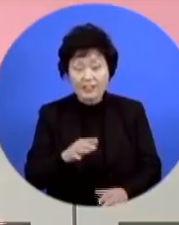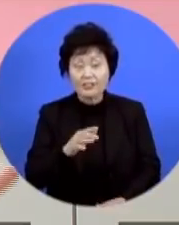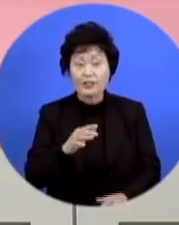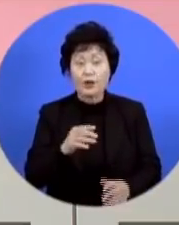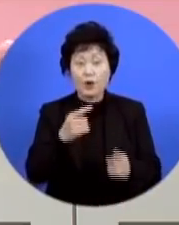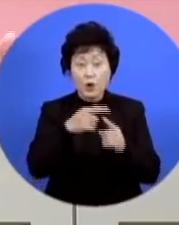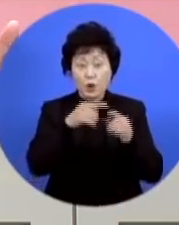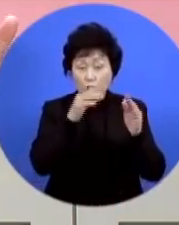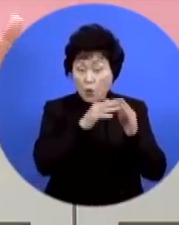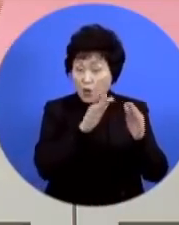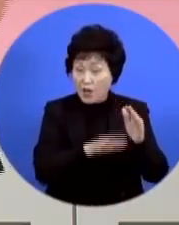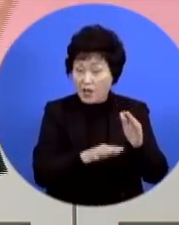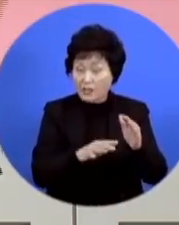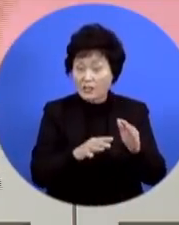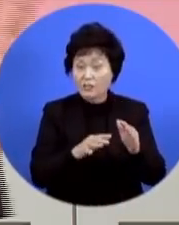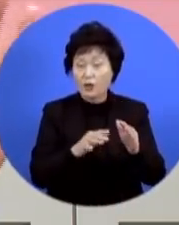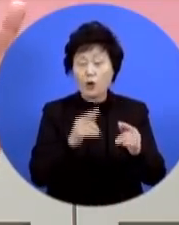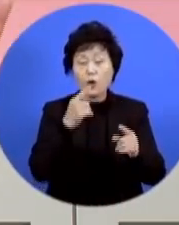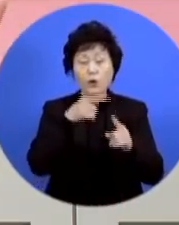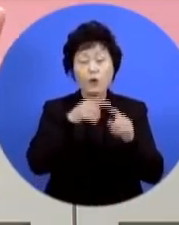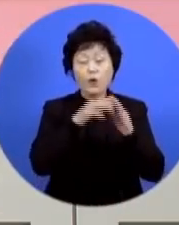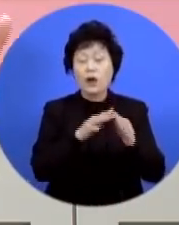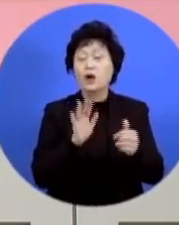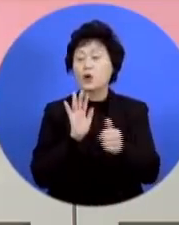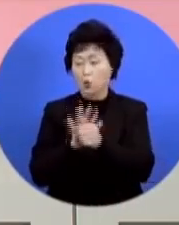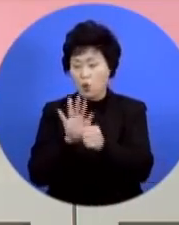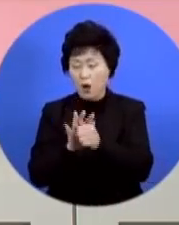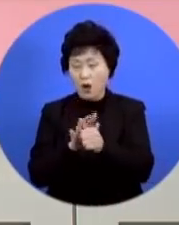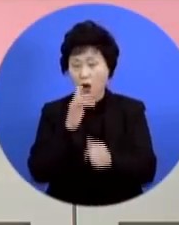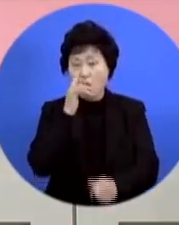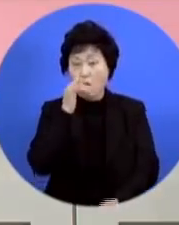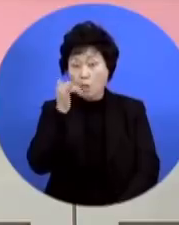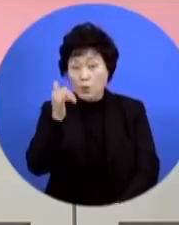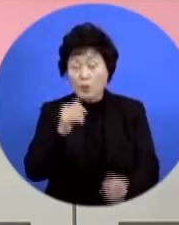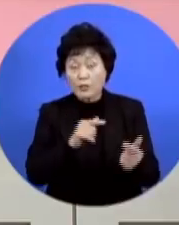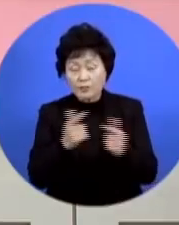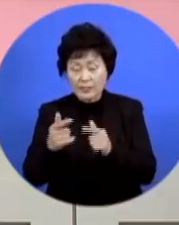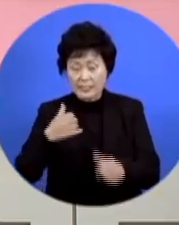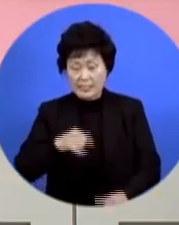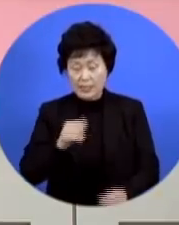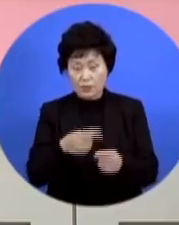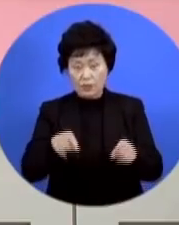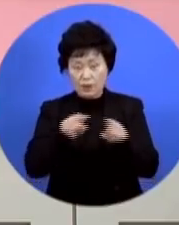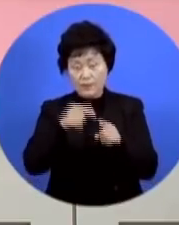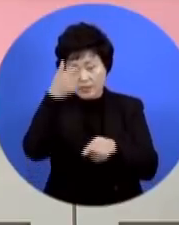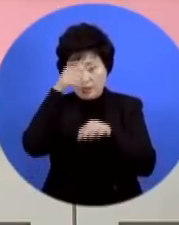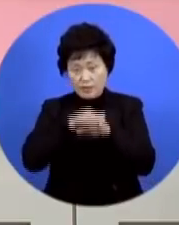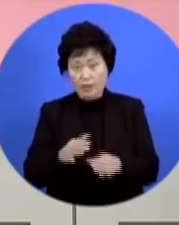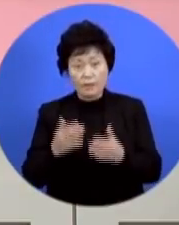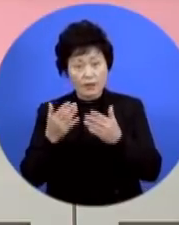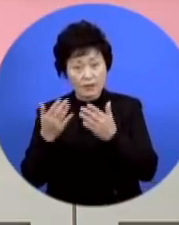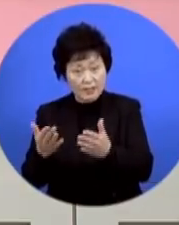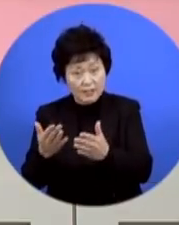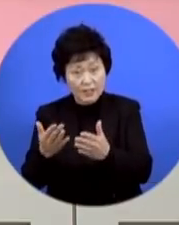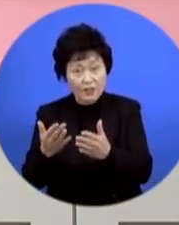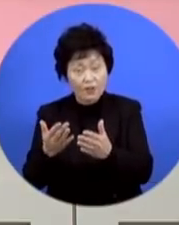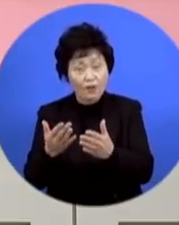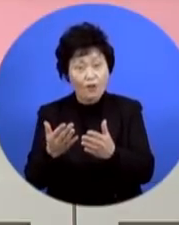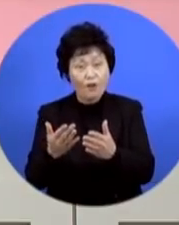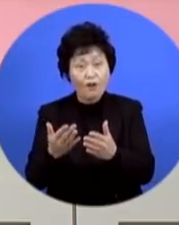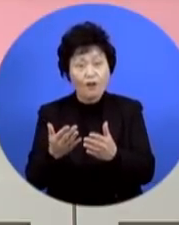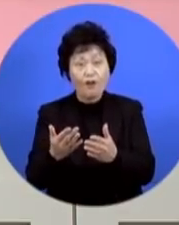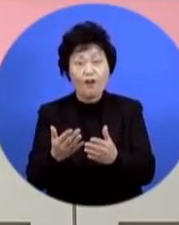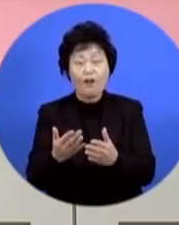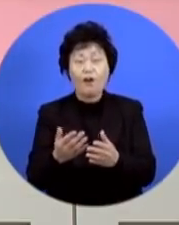테니까 부모님이 승부를 보세요. 이렇게 밀어야 되는 상황이기 때문에 가정과 교회가 같이 가야죠. 오히려 함께하는 게 좋은 것 같고